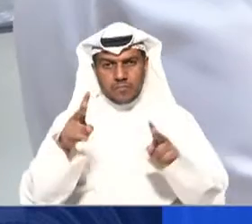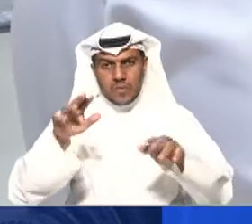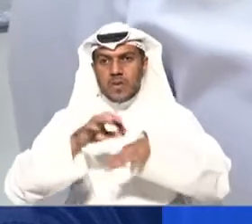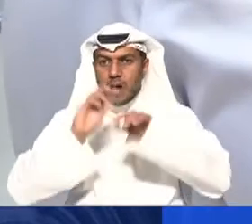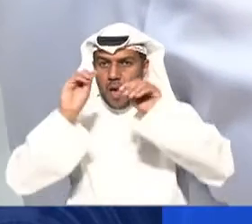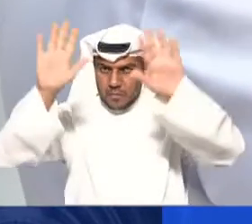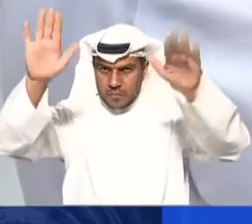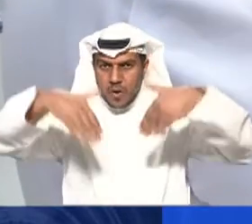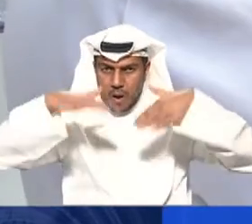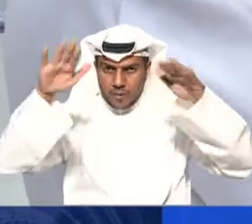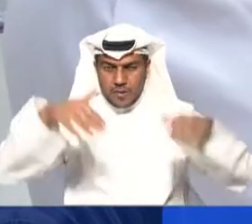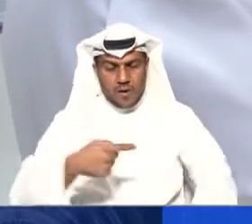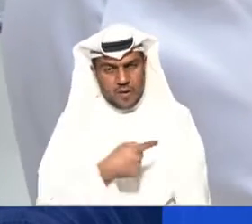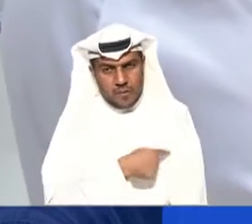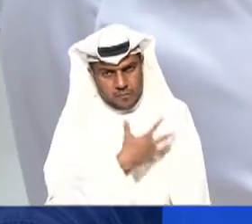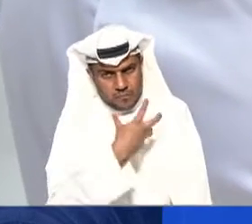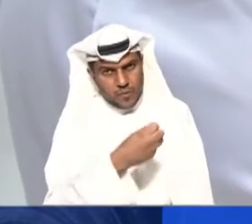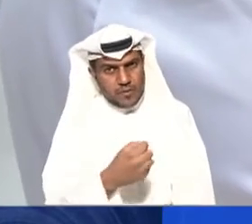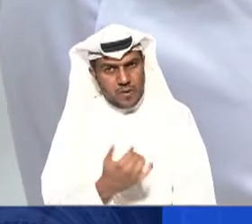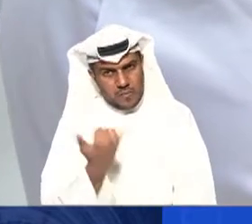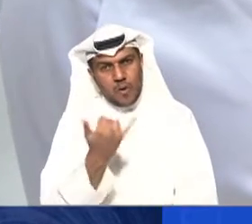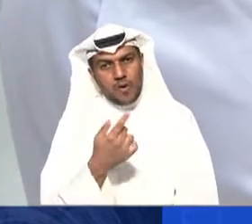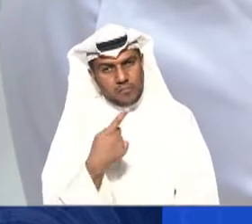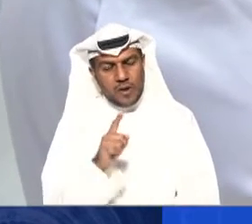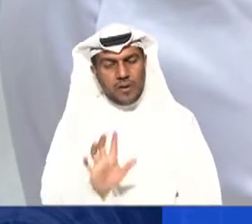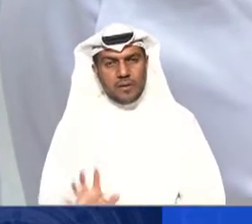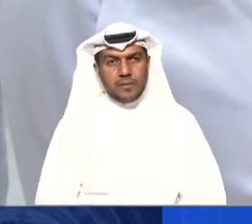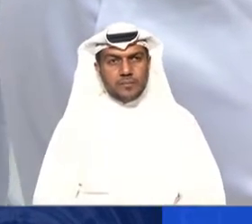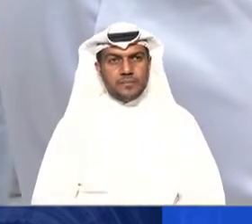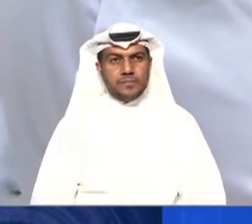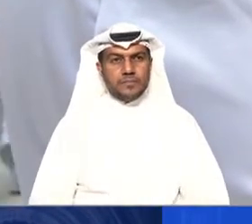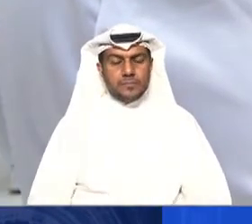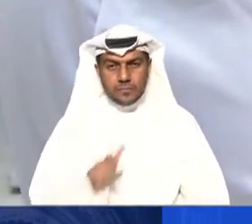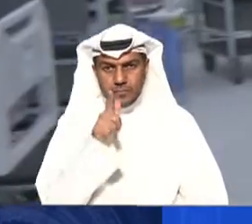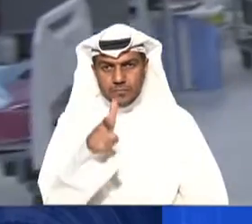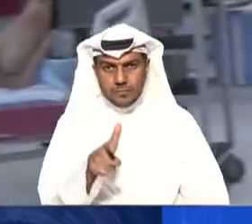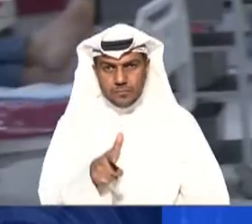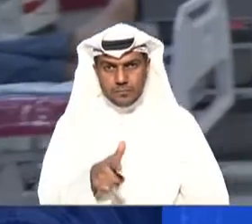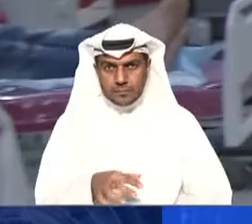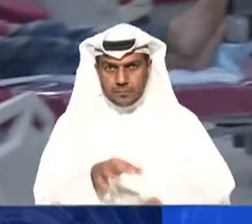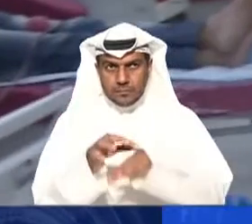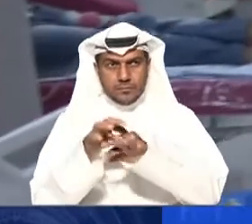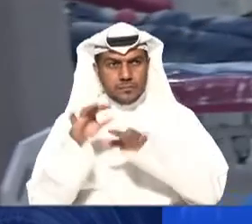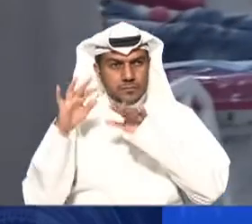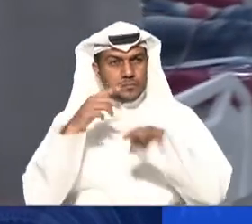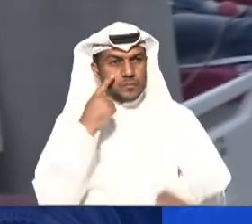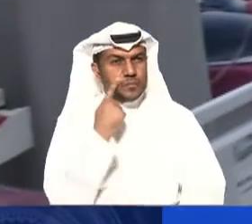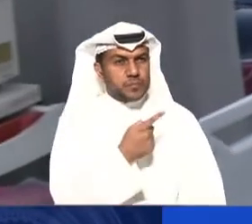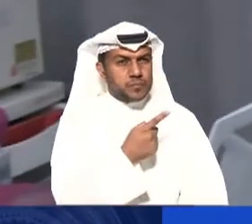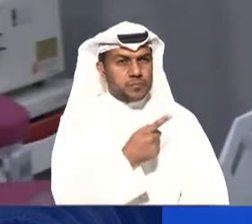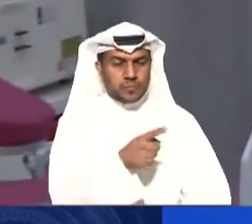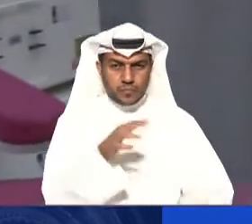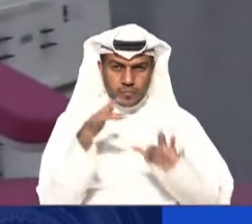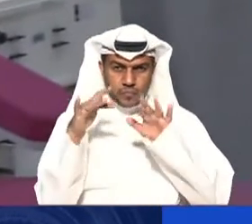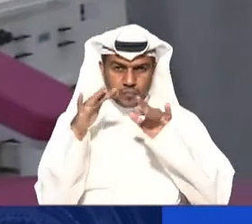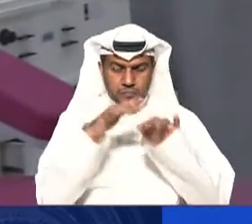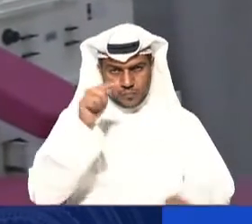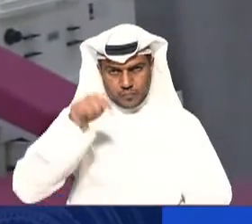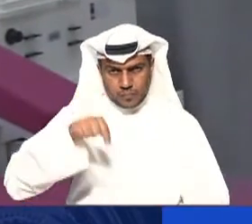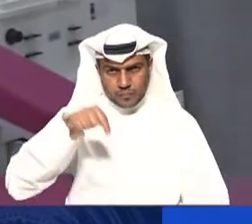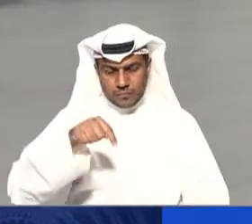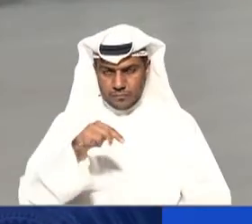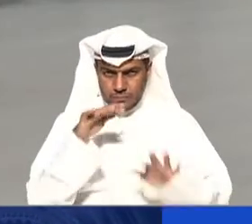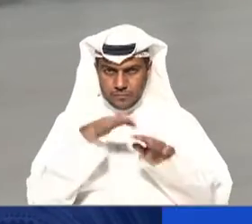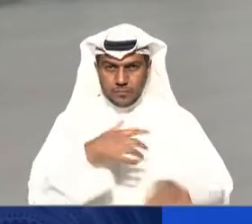احتياجات المستشفيات. وكان عدد كبير من المواطنين والمقيمين قد توافدوا على بنك الدم اليوم